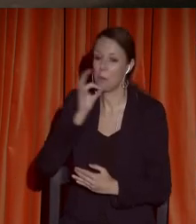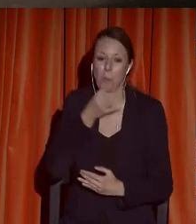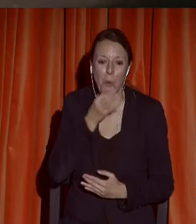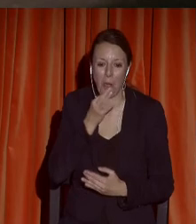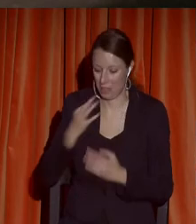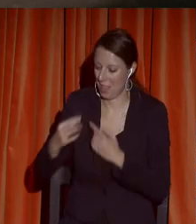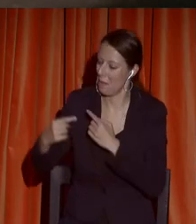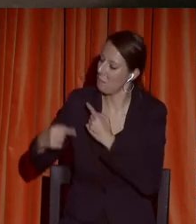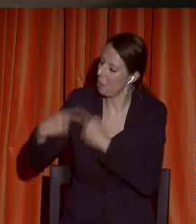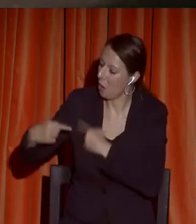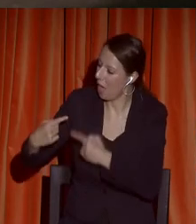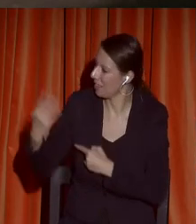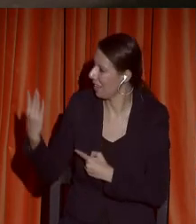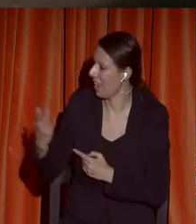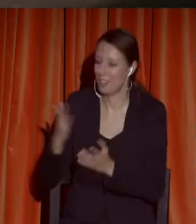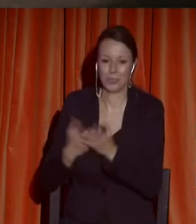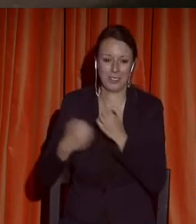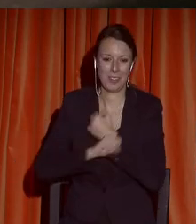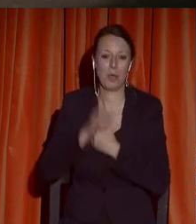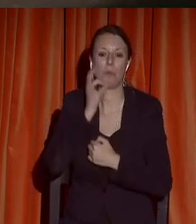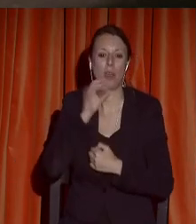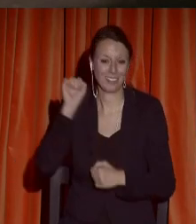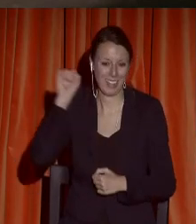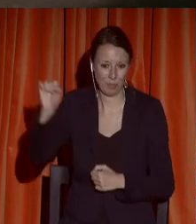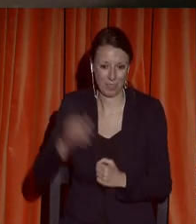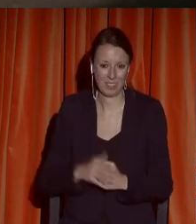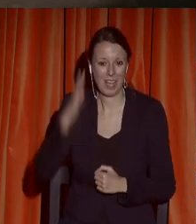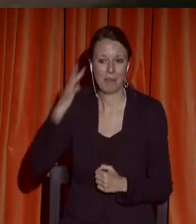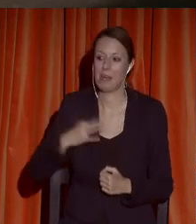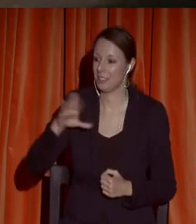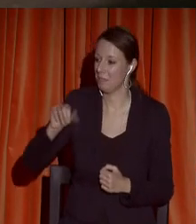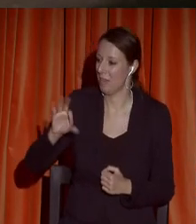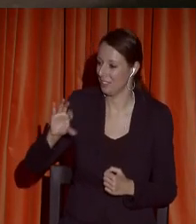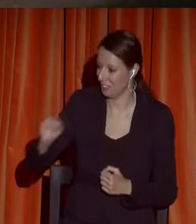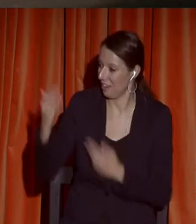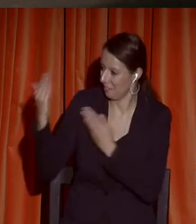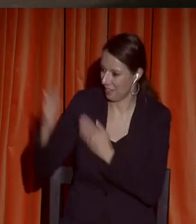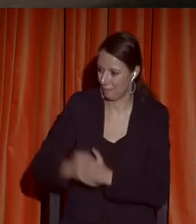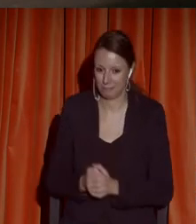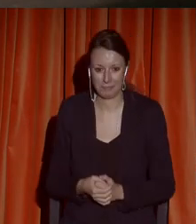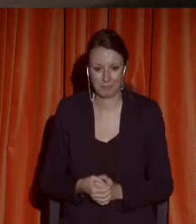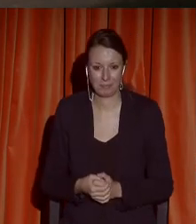która reprezentuje młodych demokratów. Pani Basiu, witam panią serdecznie.